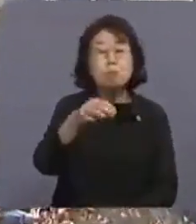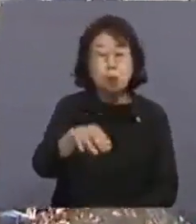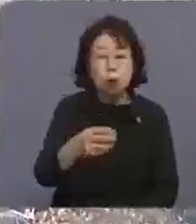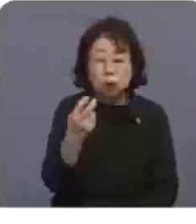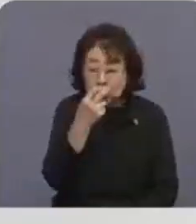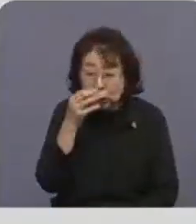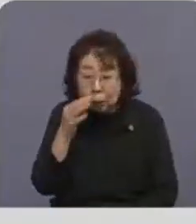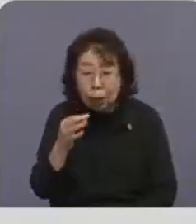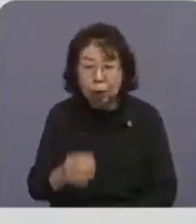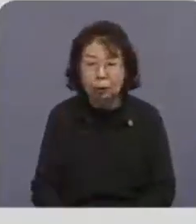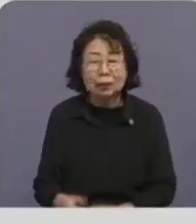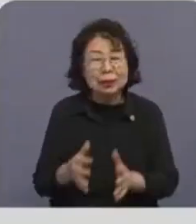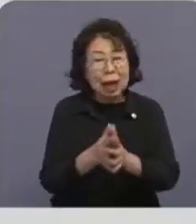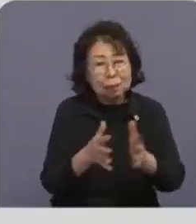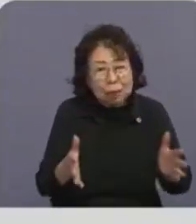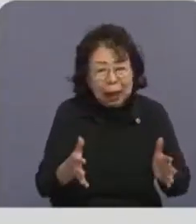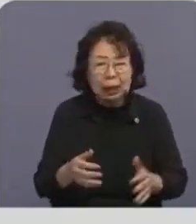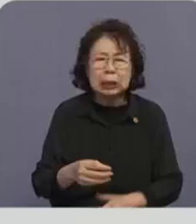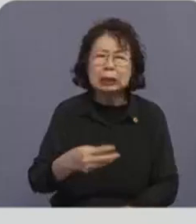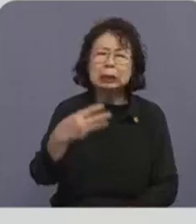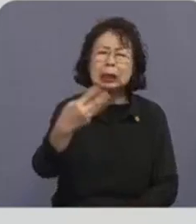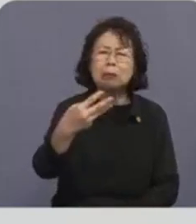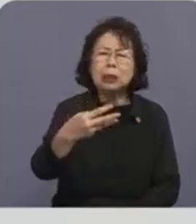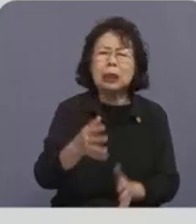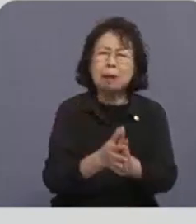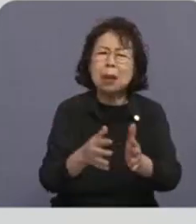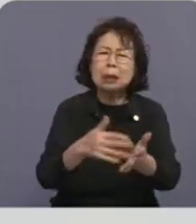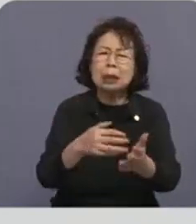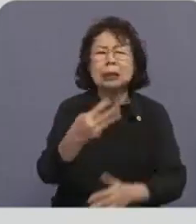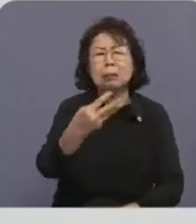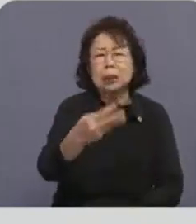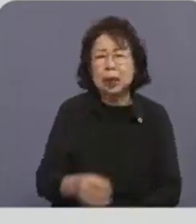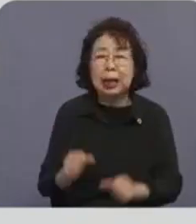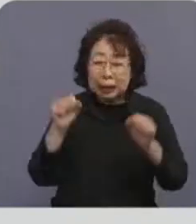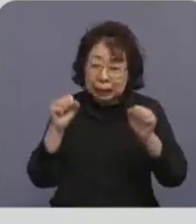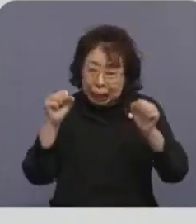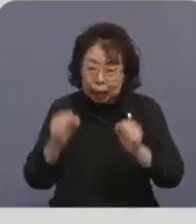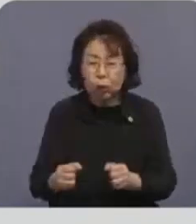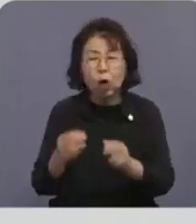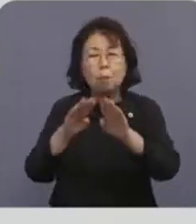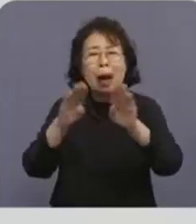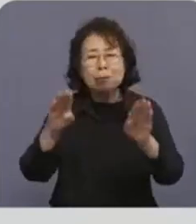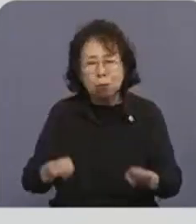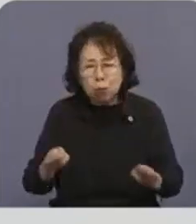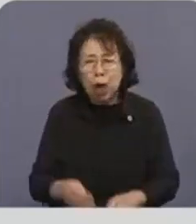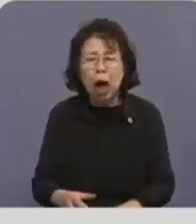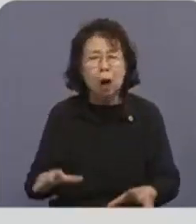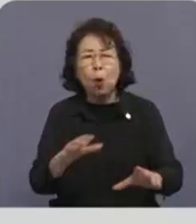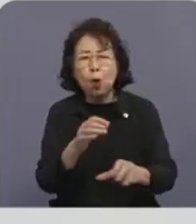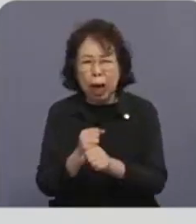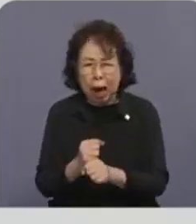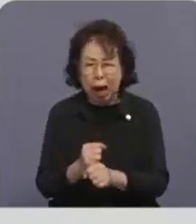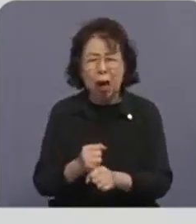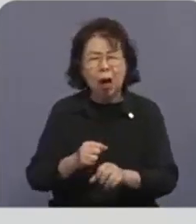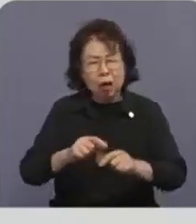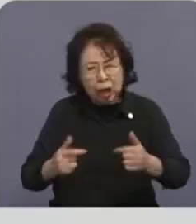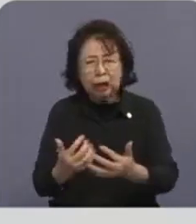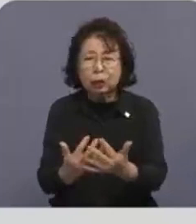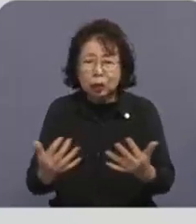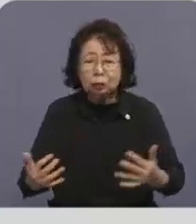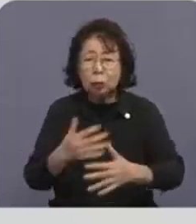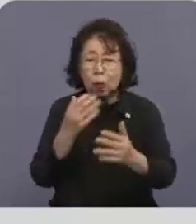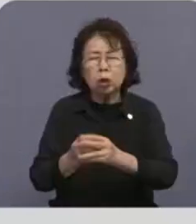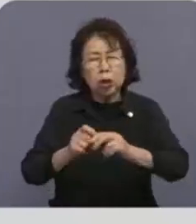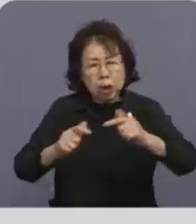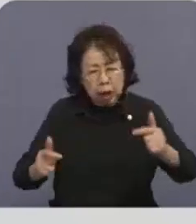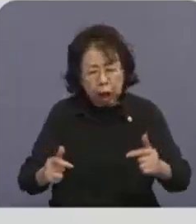살펴보면 아파트는 단 3천 가구 정도 체육 시설이나 박물관 복합 업무 컨벤션 시설 등으로